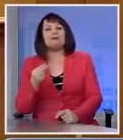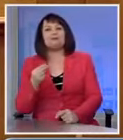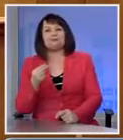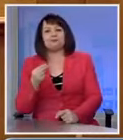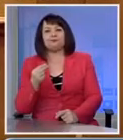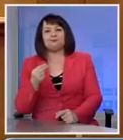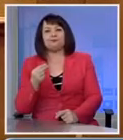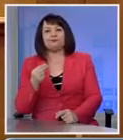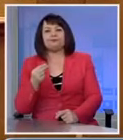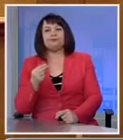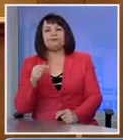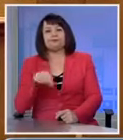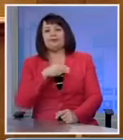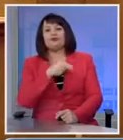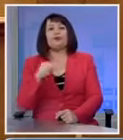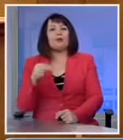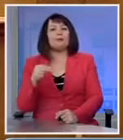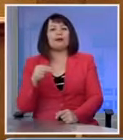για το οποίο